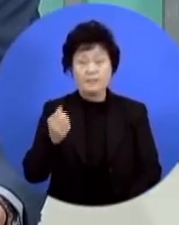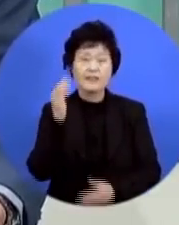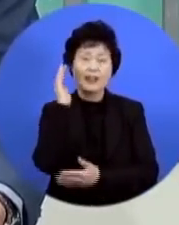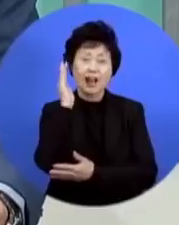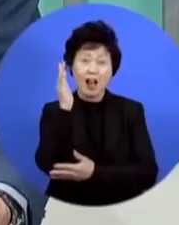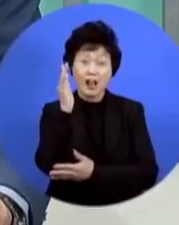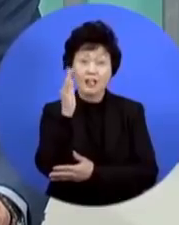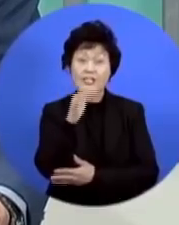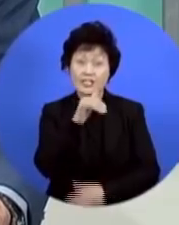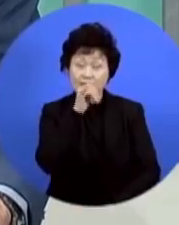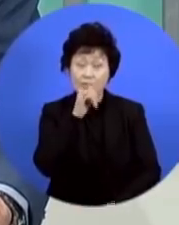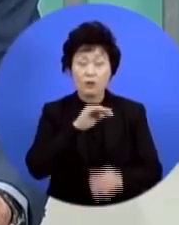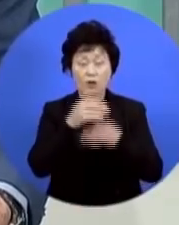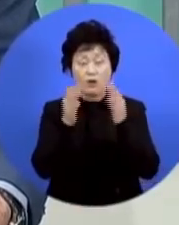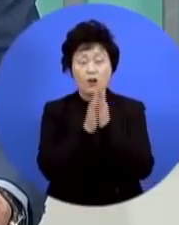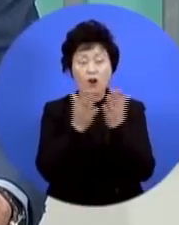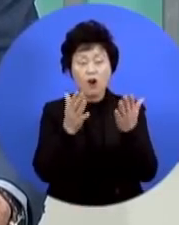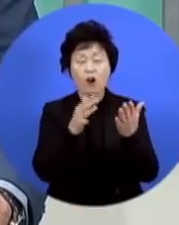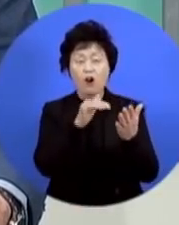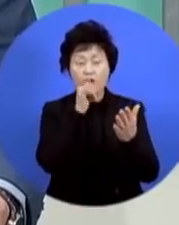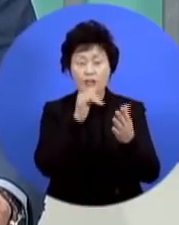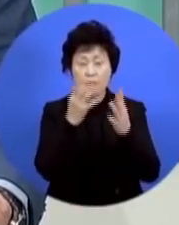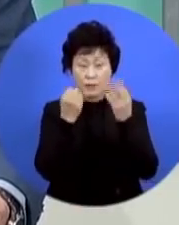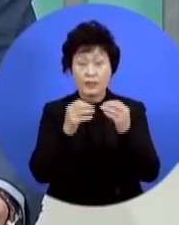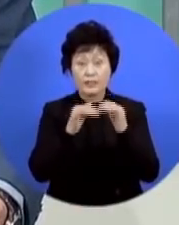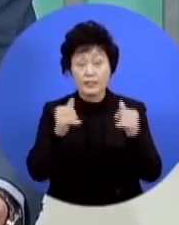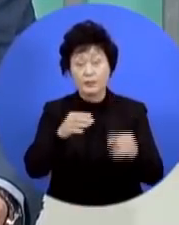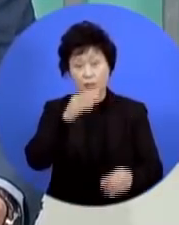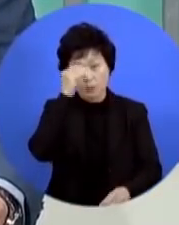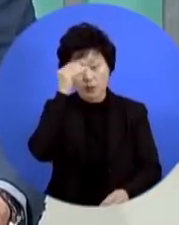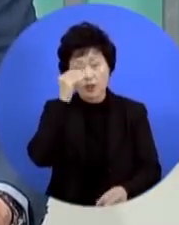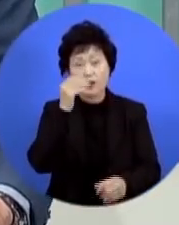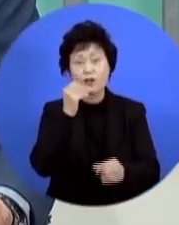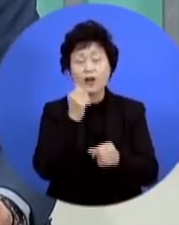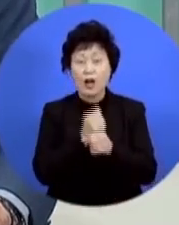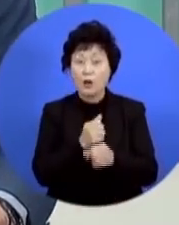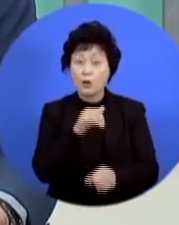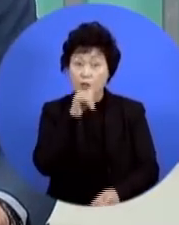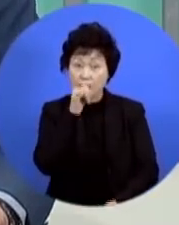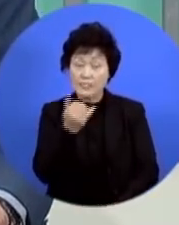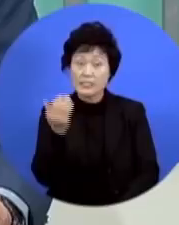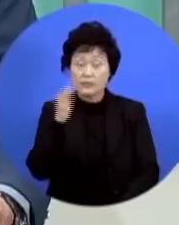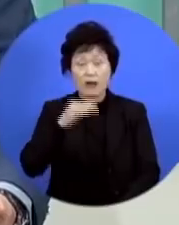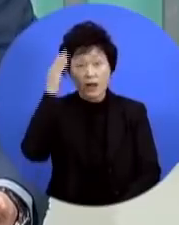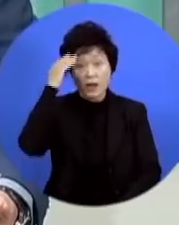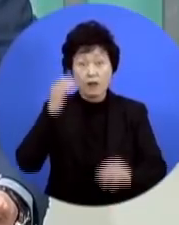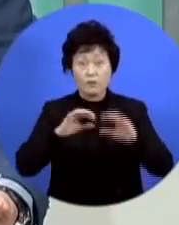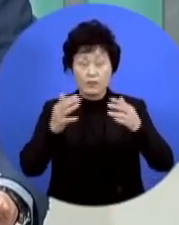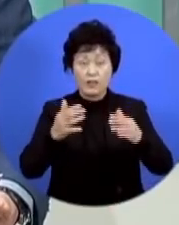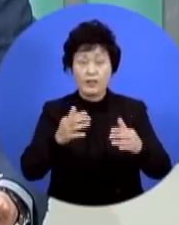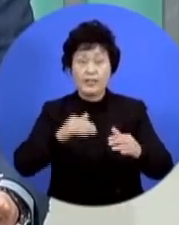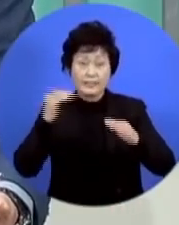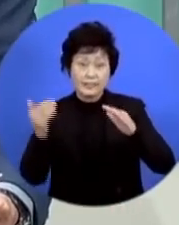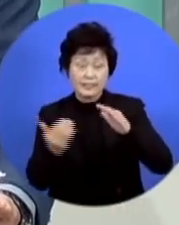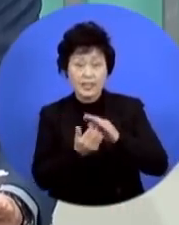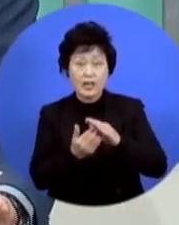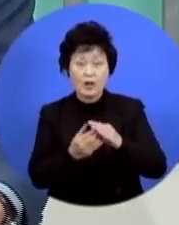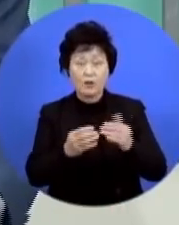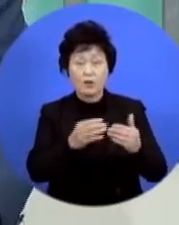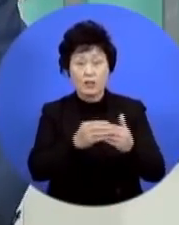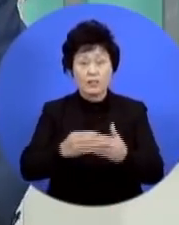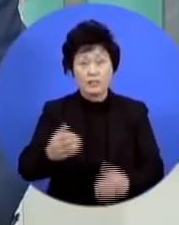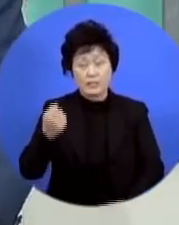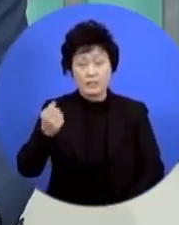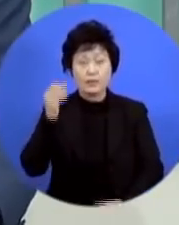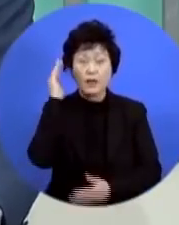네네. 성경에 나오는 그 많은 지도자들을 모델로 삼은 경우가 있는데 우리나라 최고의 리더십 강사가 혹시 누군지